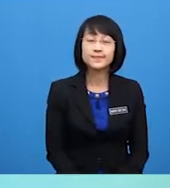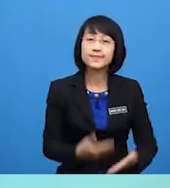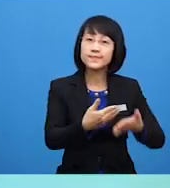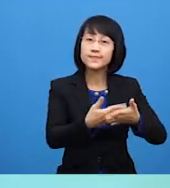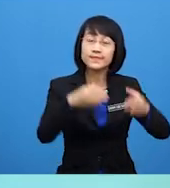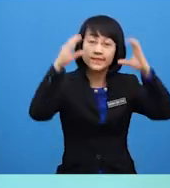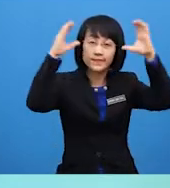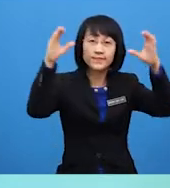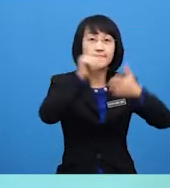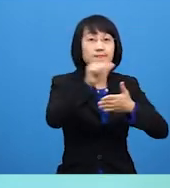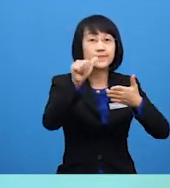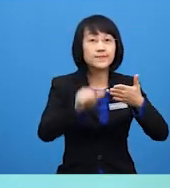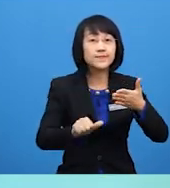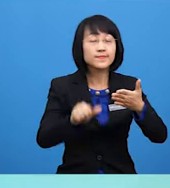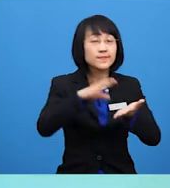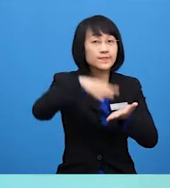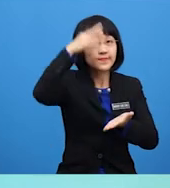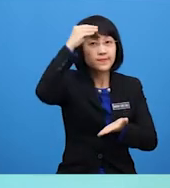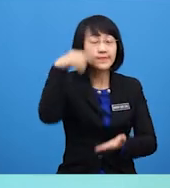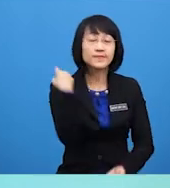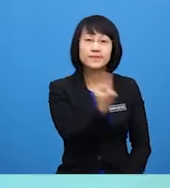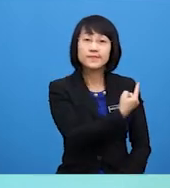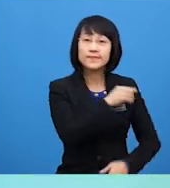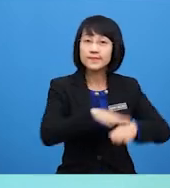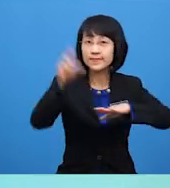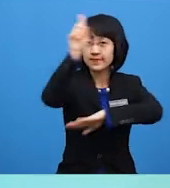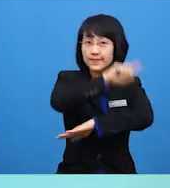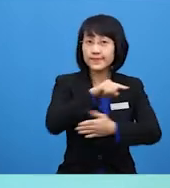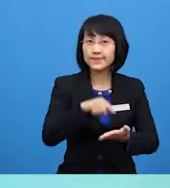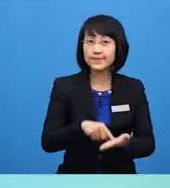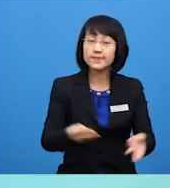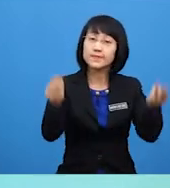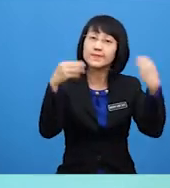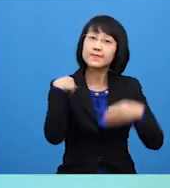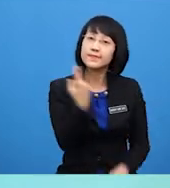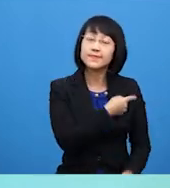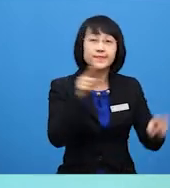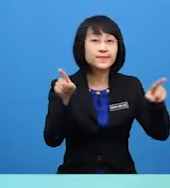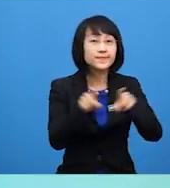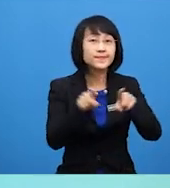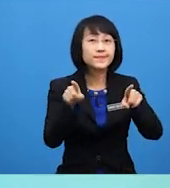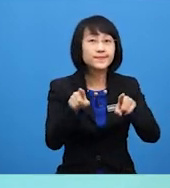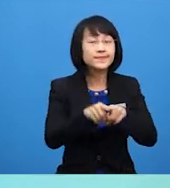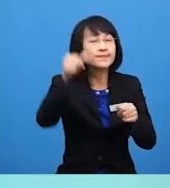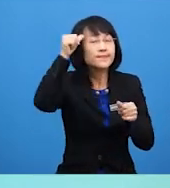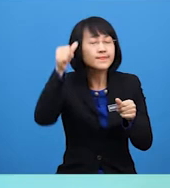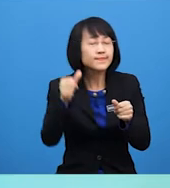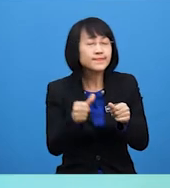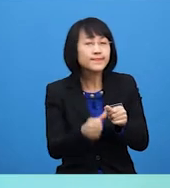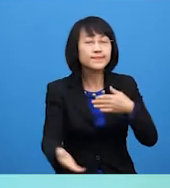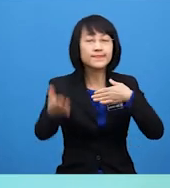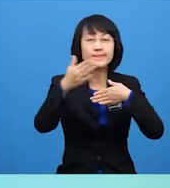Sebelum cikgu akhiri pembelajaran kita pada hari ini, mari kita sama-sama imbas